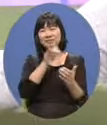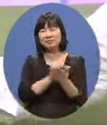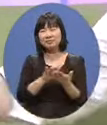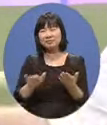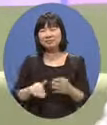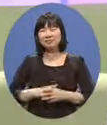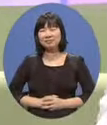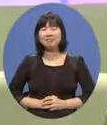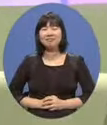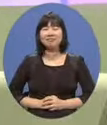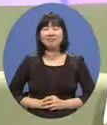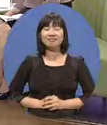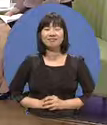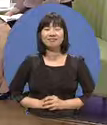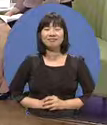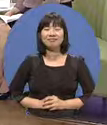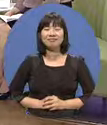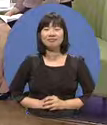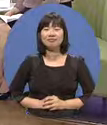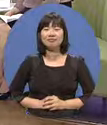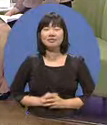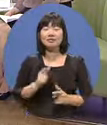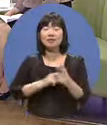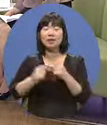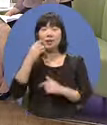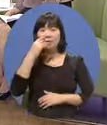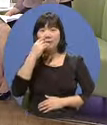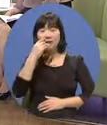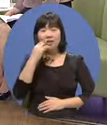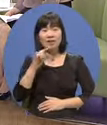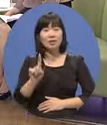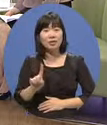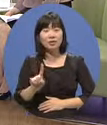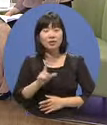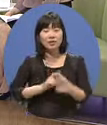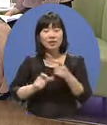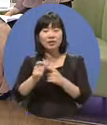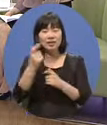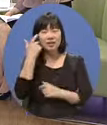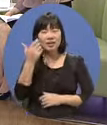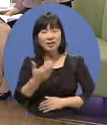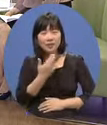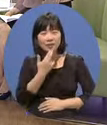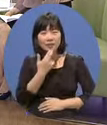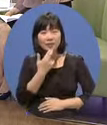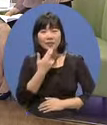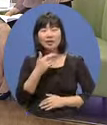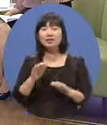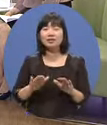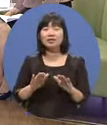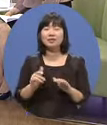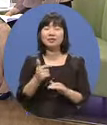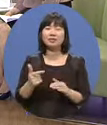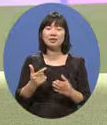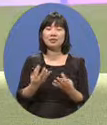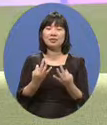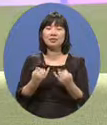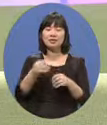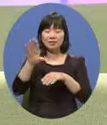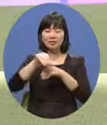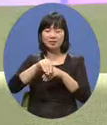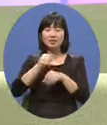했습니다. 네, 정말. 뭐더 궁금한 거는 추가로 질문하실 건 없어요? 아니요, 지금 굉장히